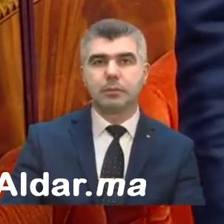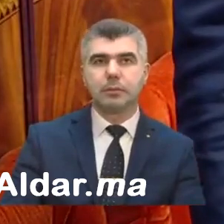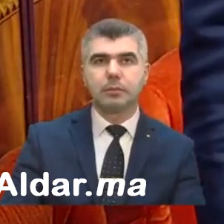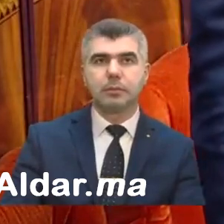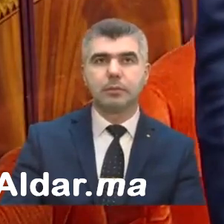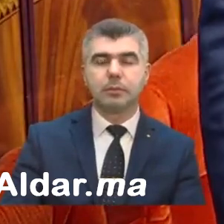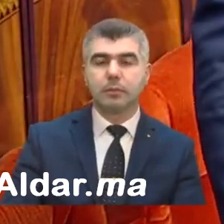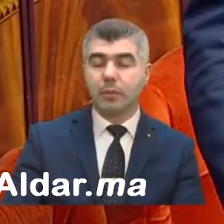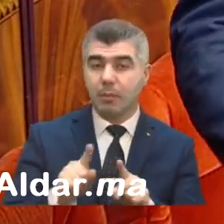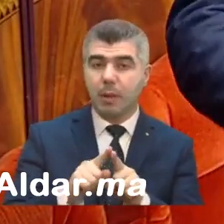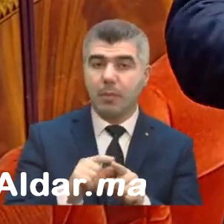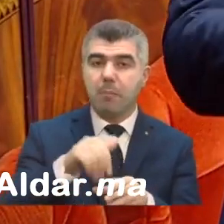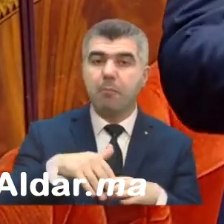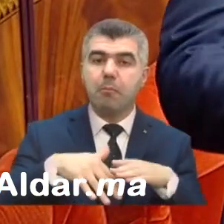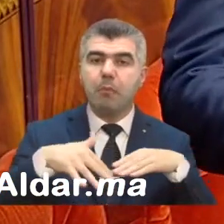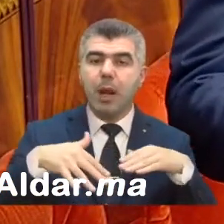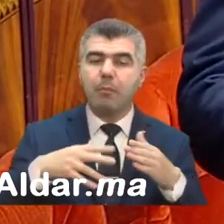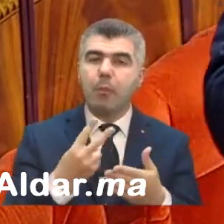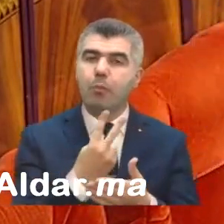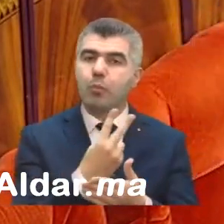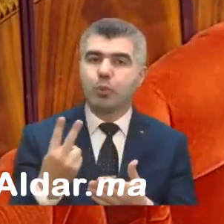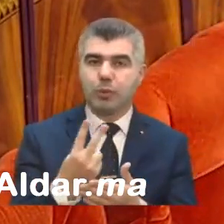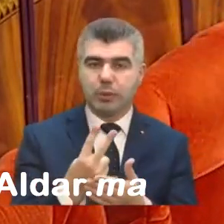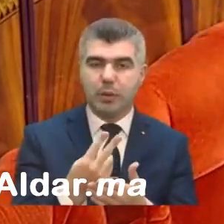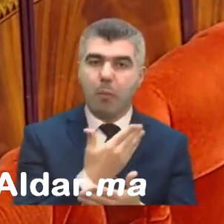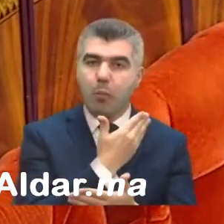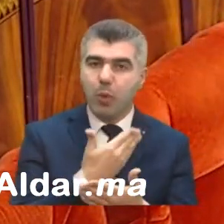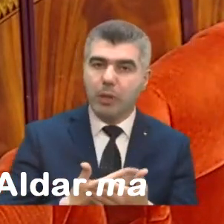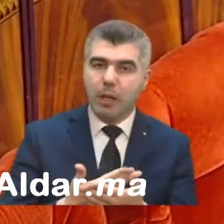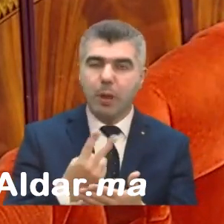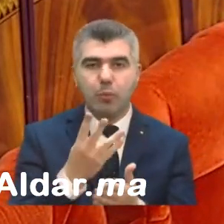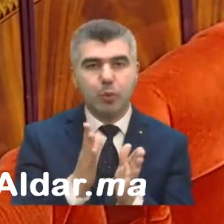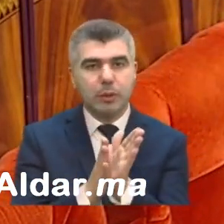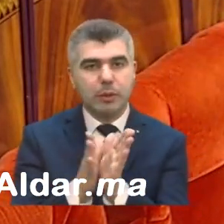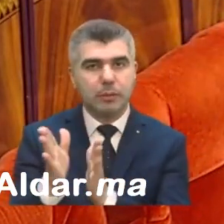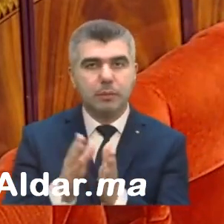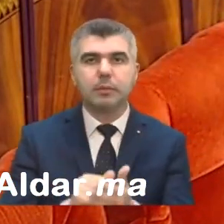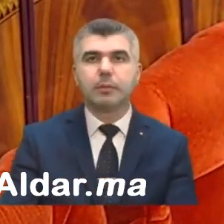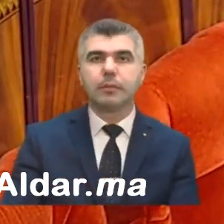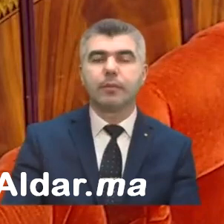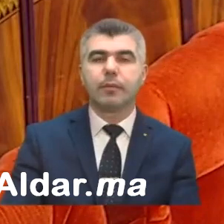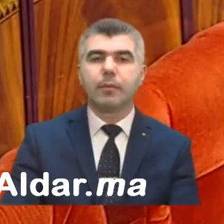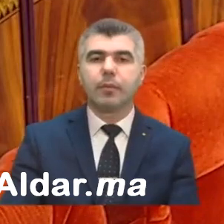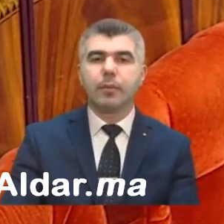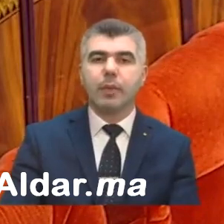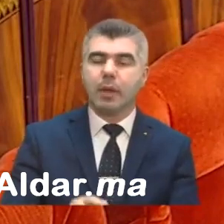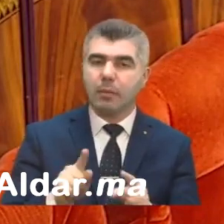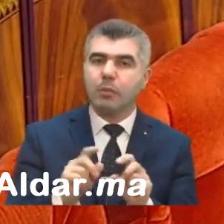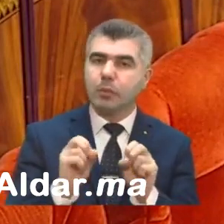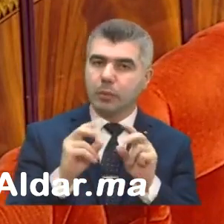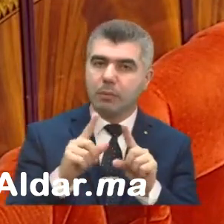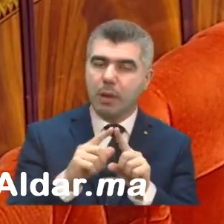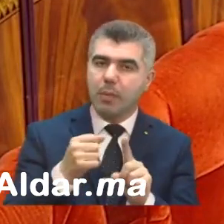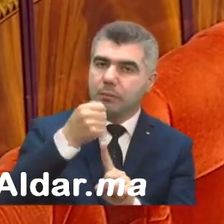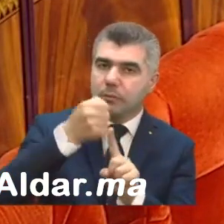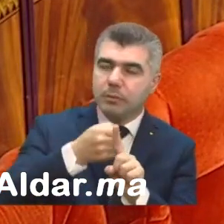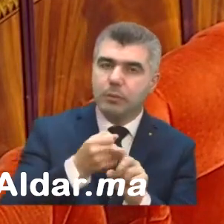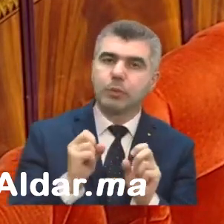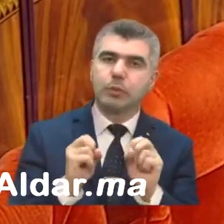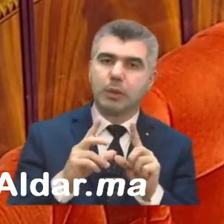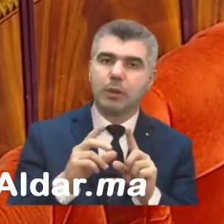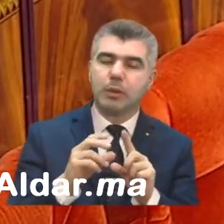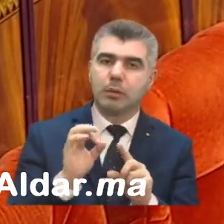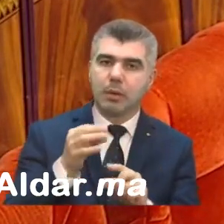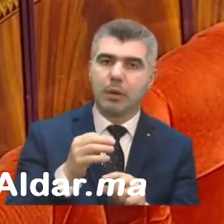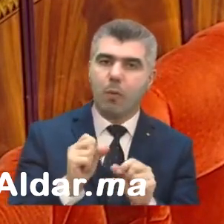أنا أتحدث عن البرلمان. كنشكرك السيد النائب على الموضوعية في تناول الموضوع، بالفعل هناك مجهود ومجهود كبير